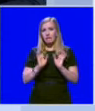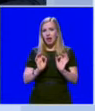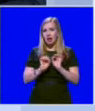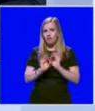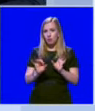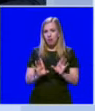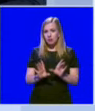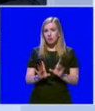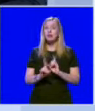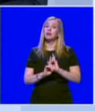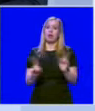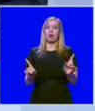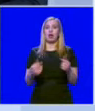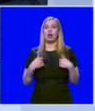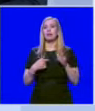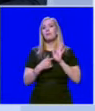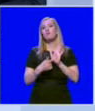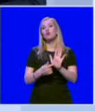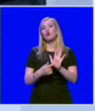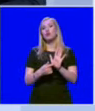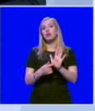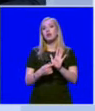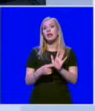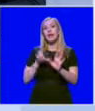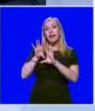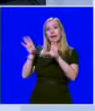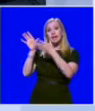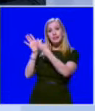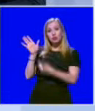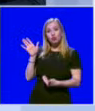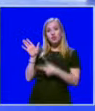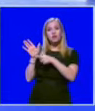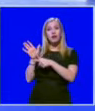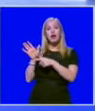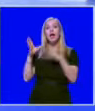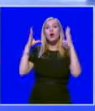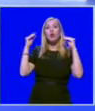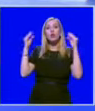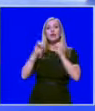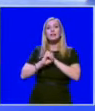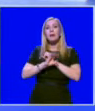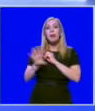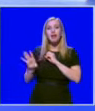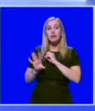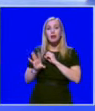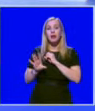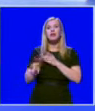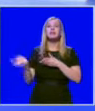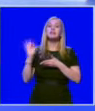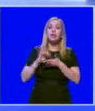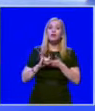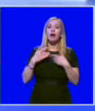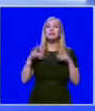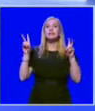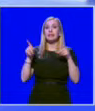казвам. Аз съм се позовал и съм посочил източник, една от най-реномираните нидерландски медии. След което, веднага след като